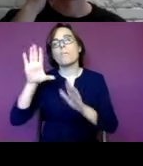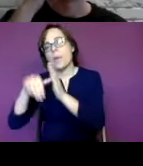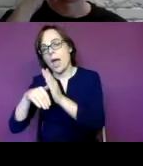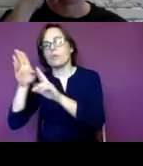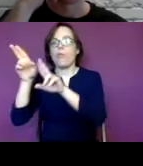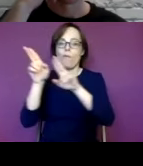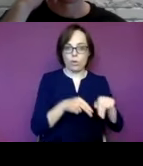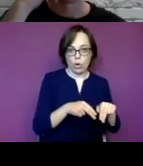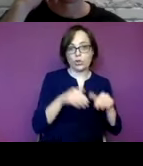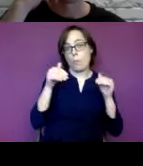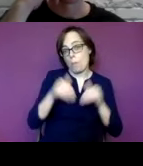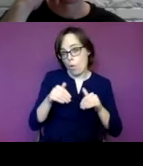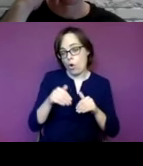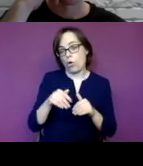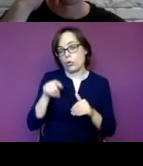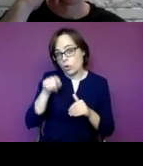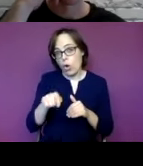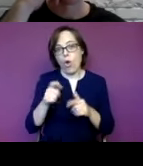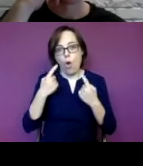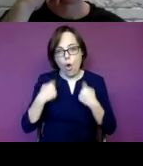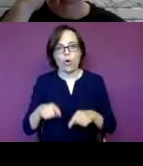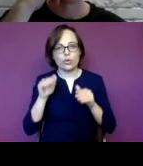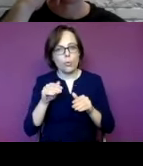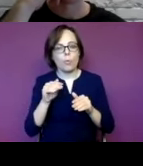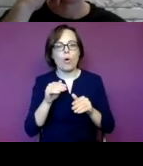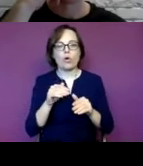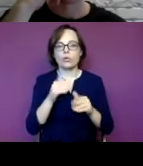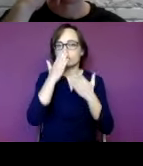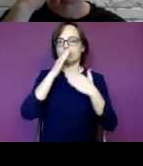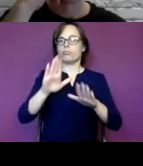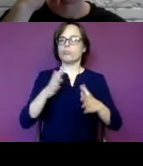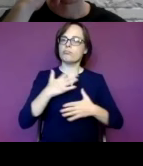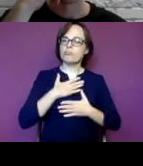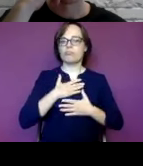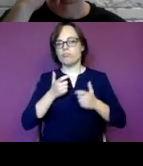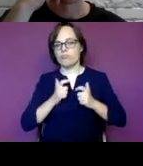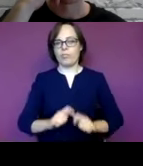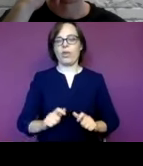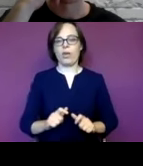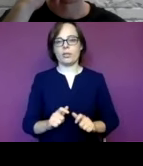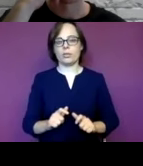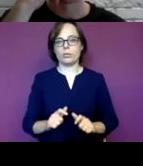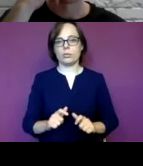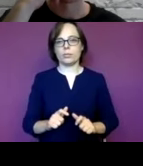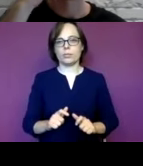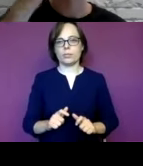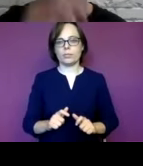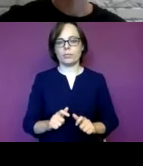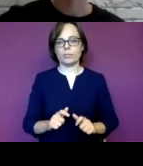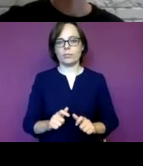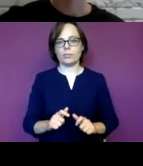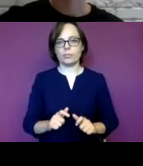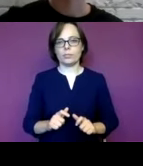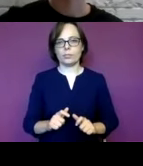takiej tożsamości wsi, która rzeczywiście odpowiadałaby potrzebom